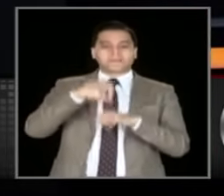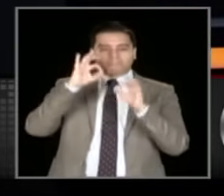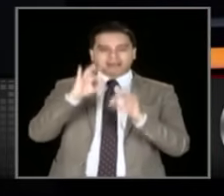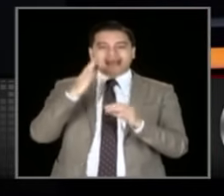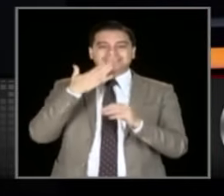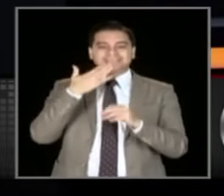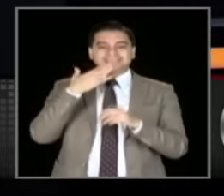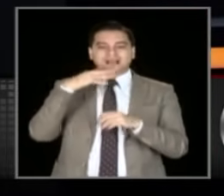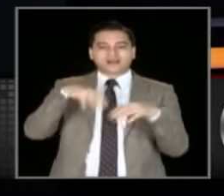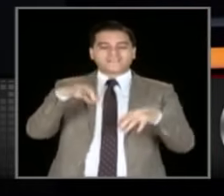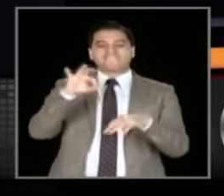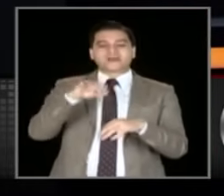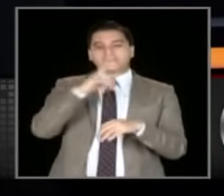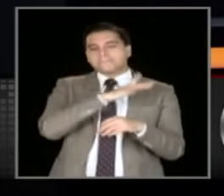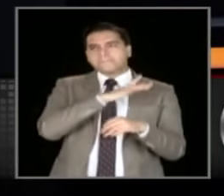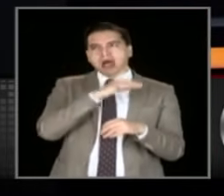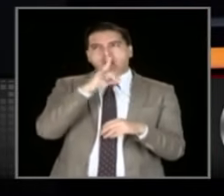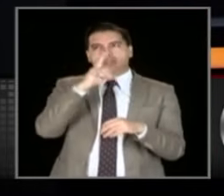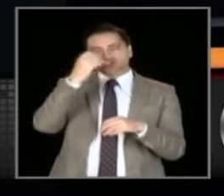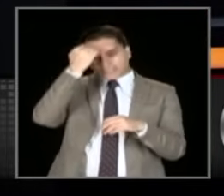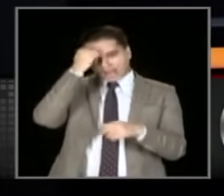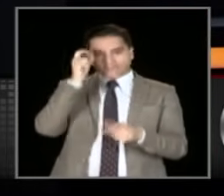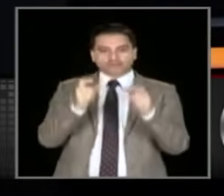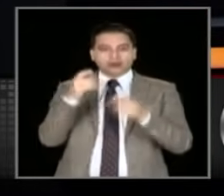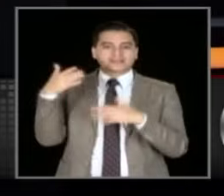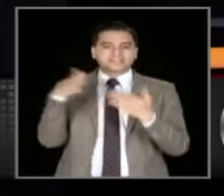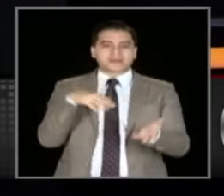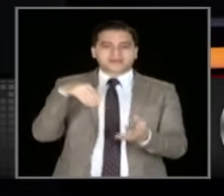أدى الانفجار لوفاة أكثر من 10,000 شخص